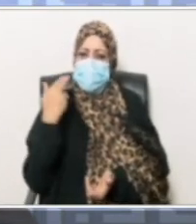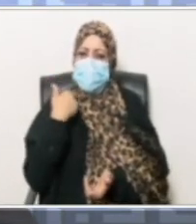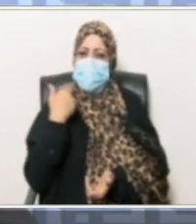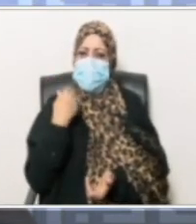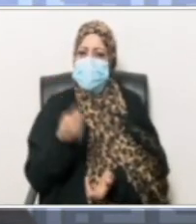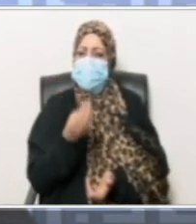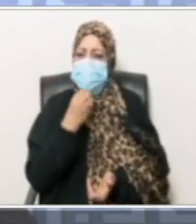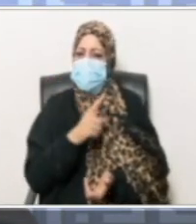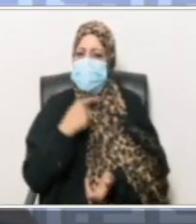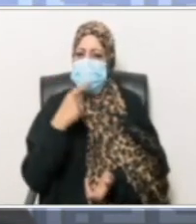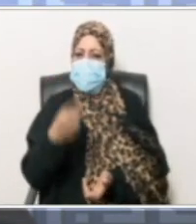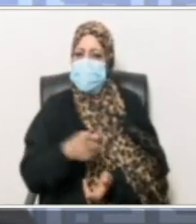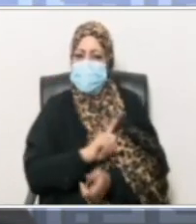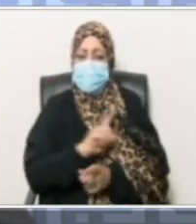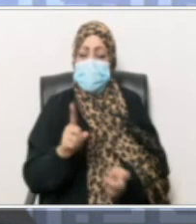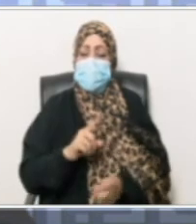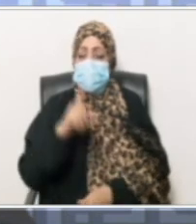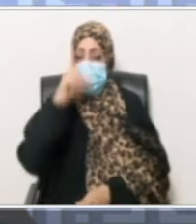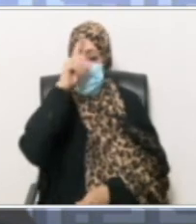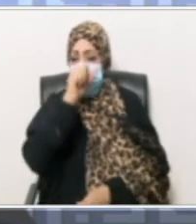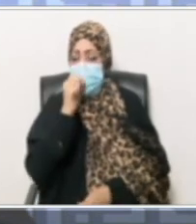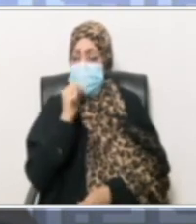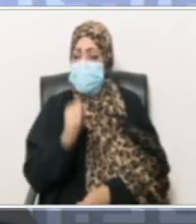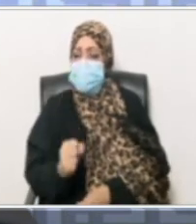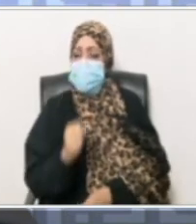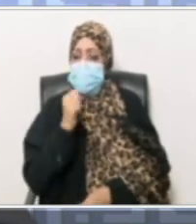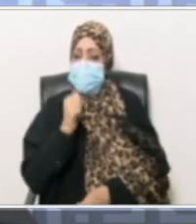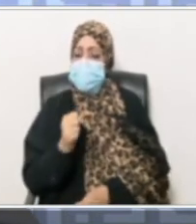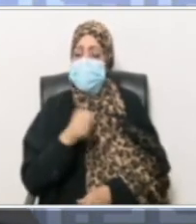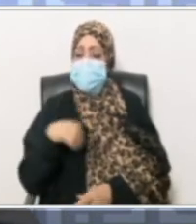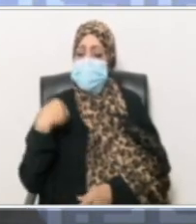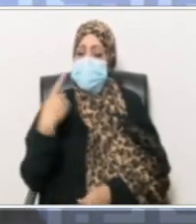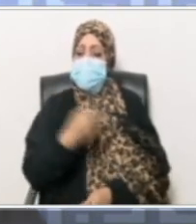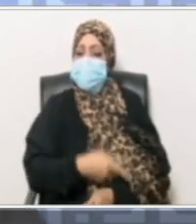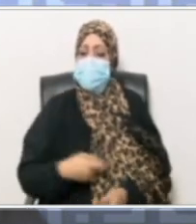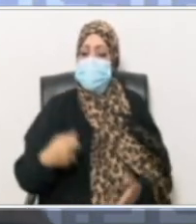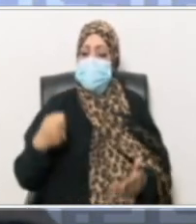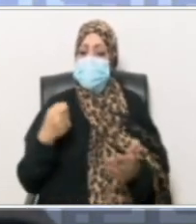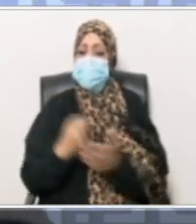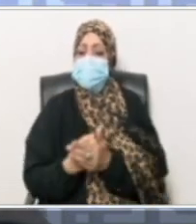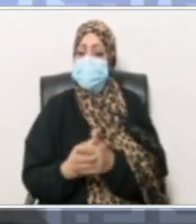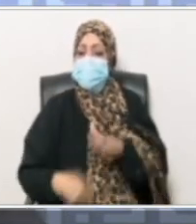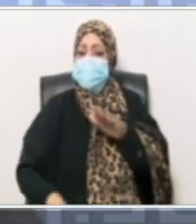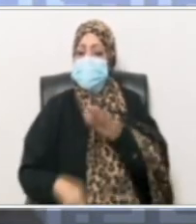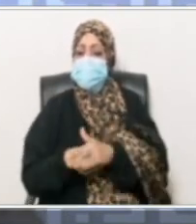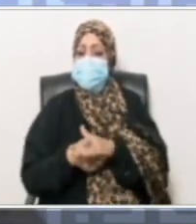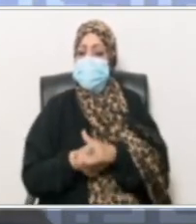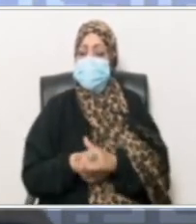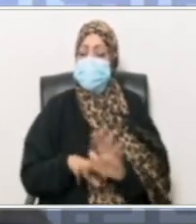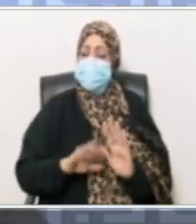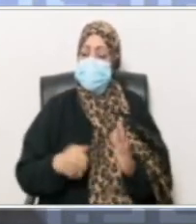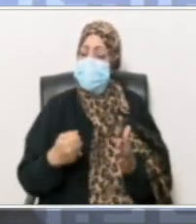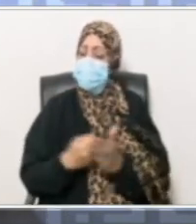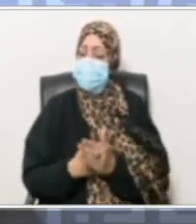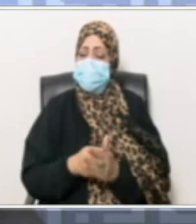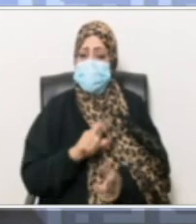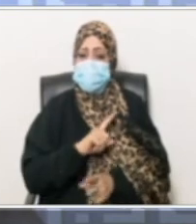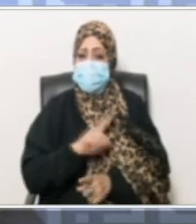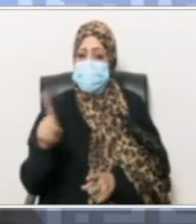ولأن بطونهم شبعت من الربا، هؤلاء لا يصلحون إلا للتطبيل